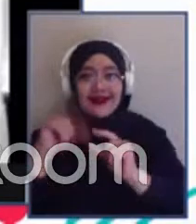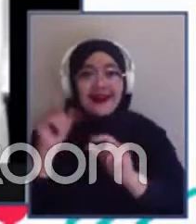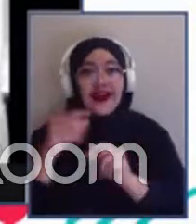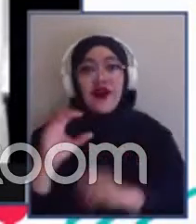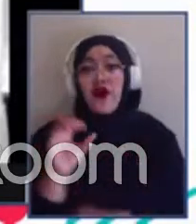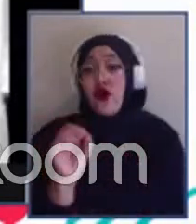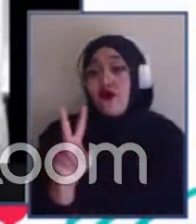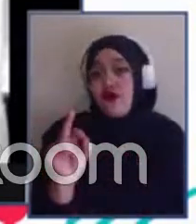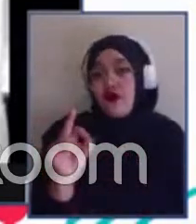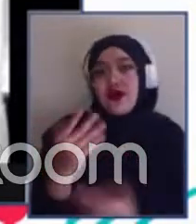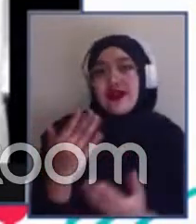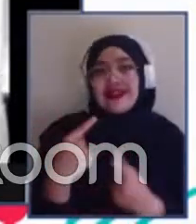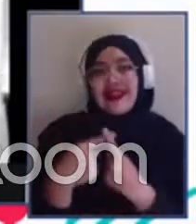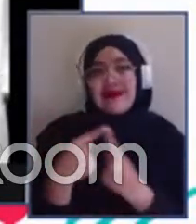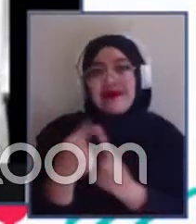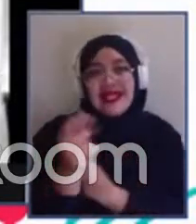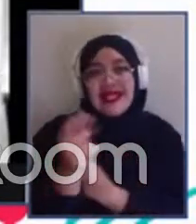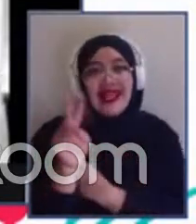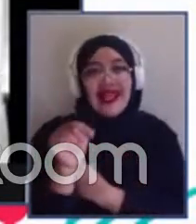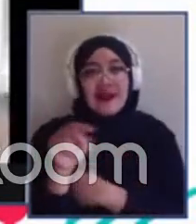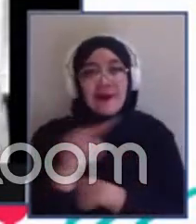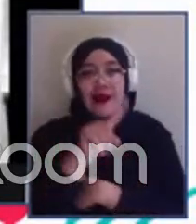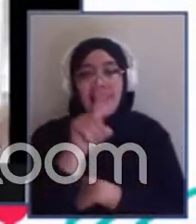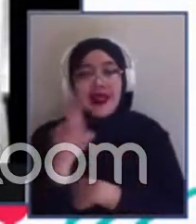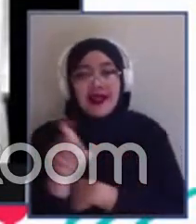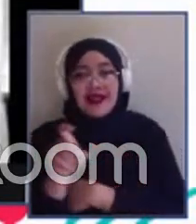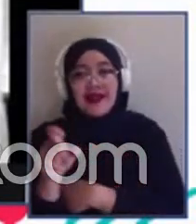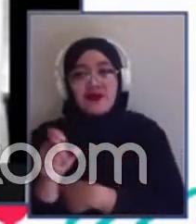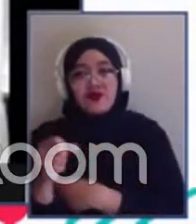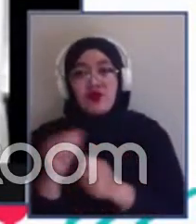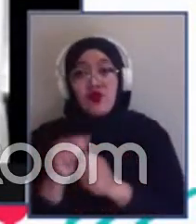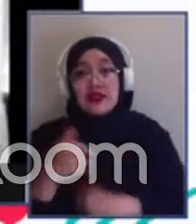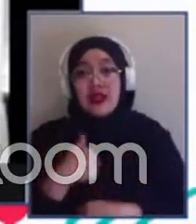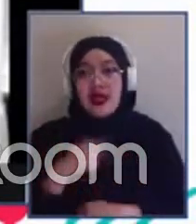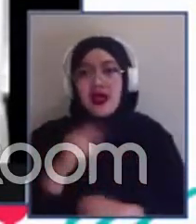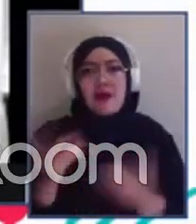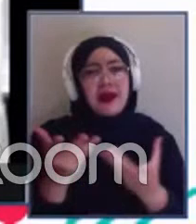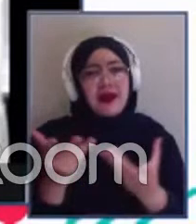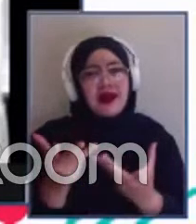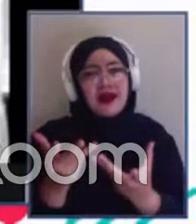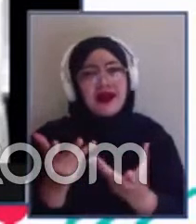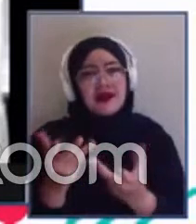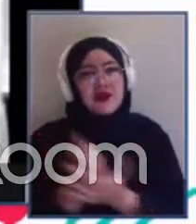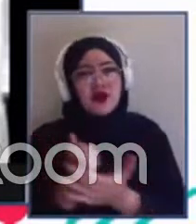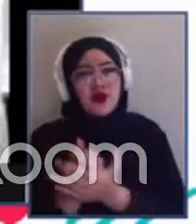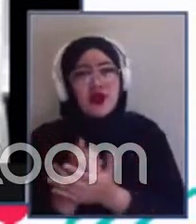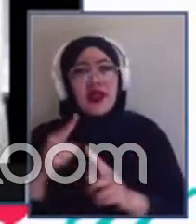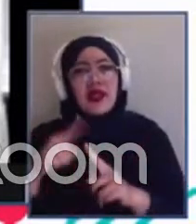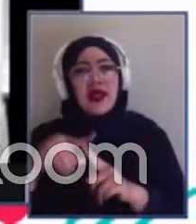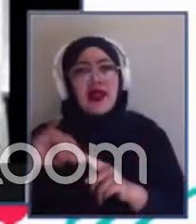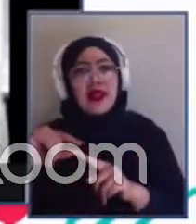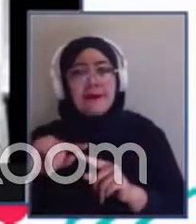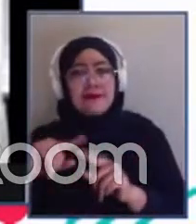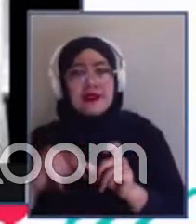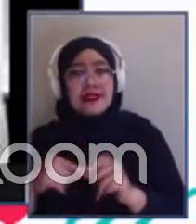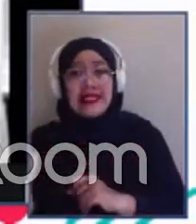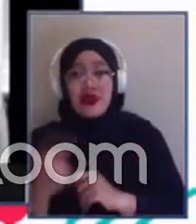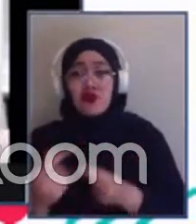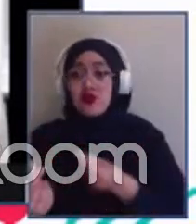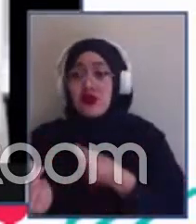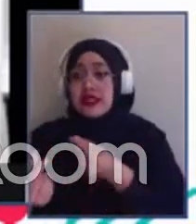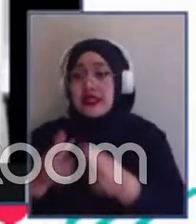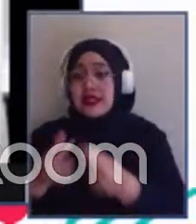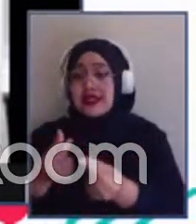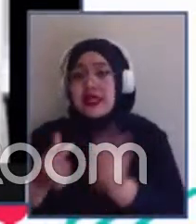pertanyaan yang ditujukan kepada saya adalah bagaimana sih kemudian tips and trick-nya kalau mau bertransaksi secara digital, dan kemudian apa yang